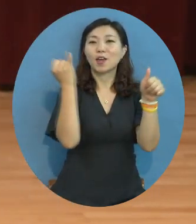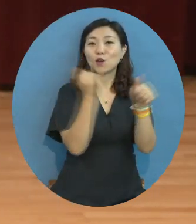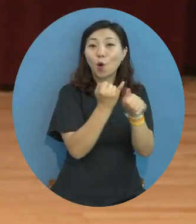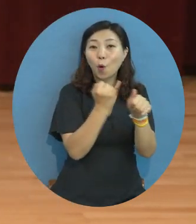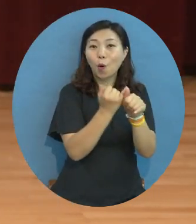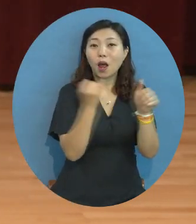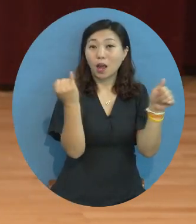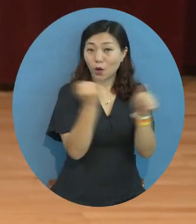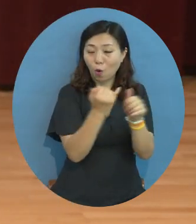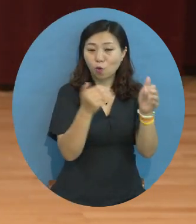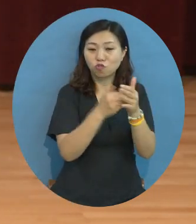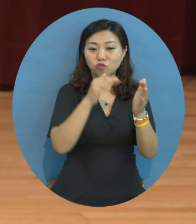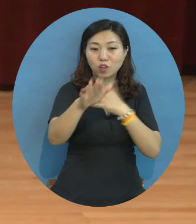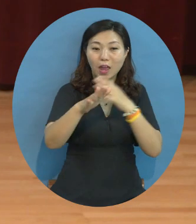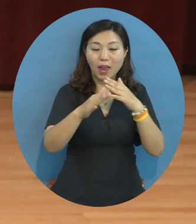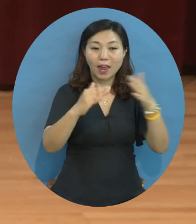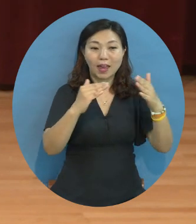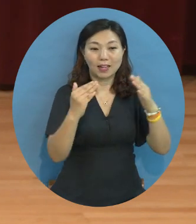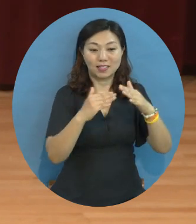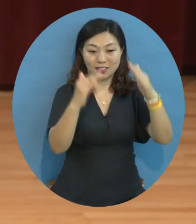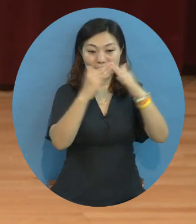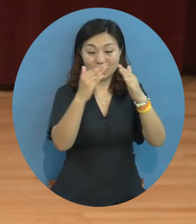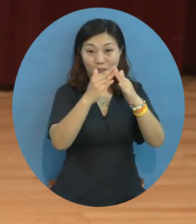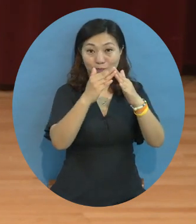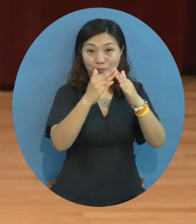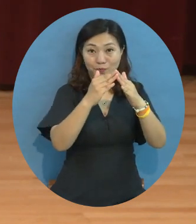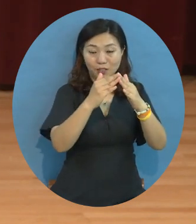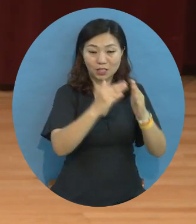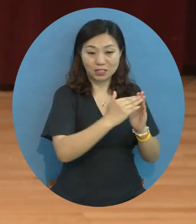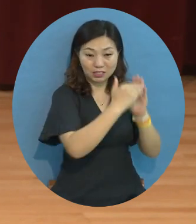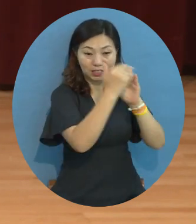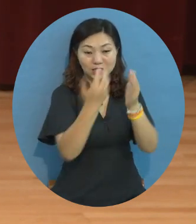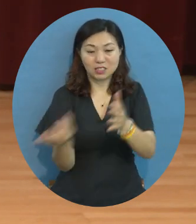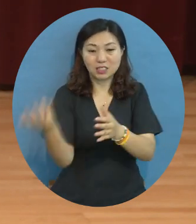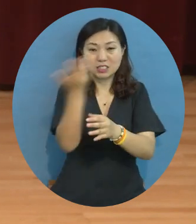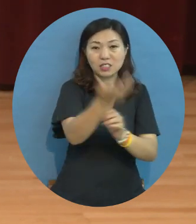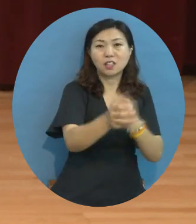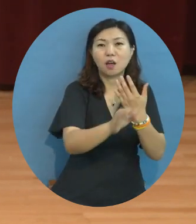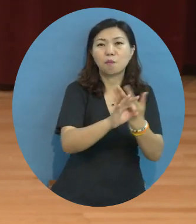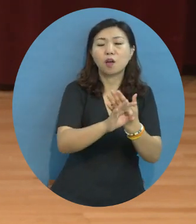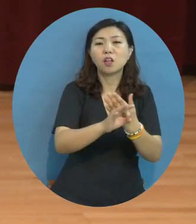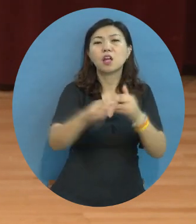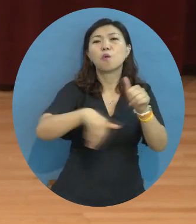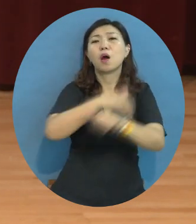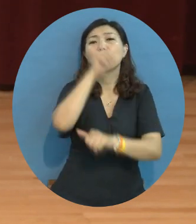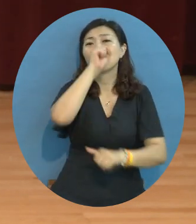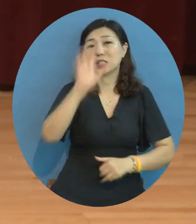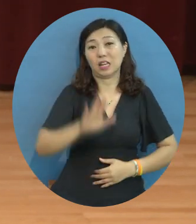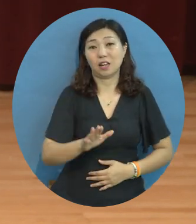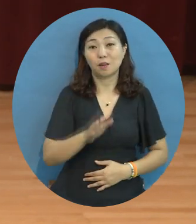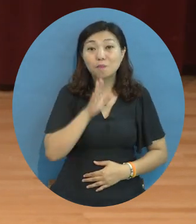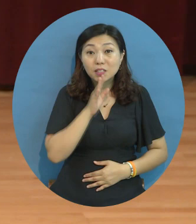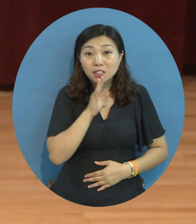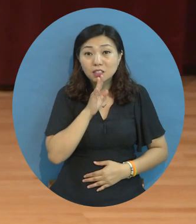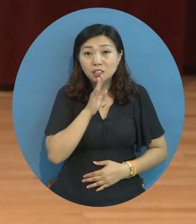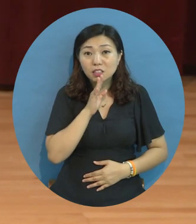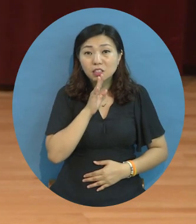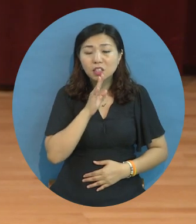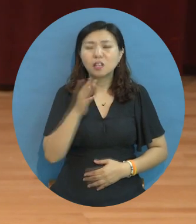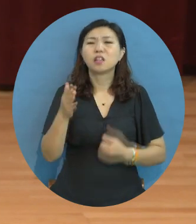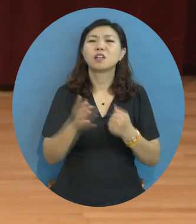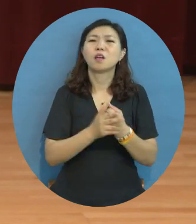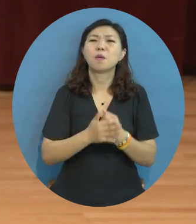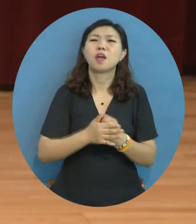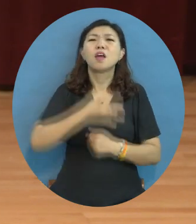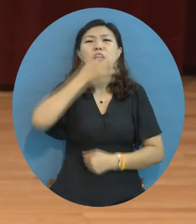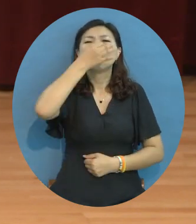환경이 좋아져요? 나빠져요? 나빠지지. 근데 좋은 데 있다 나쁜 데 사람이 갈라 그러나 안 갈라 그러나? 안 갈라 그러지.